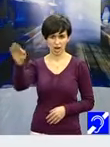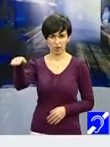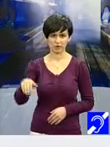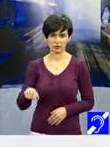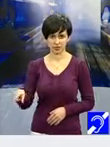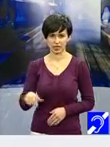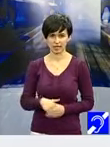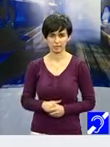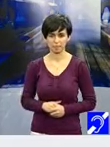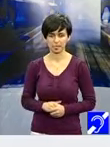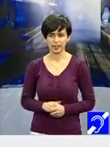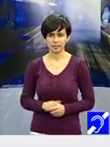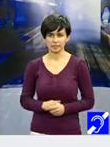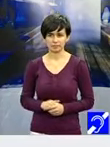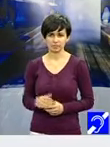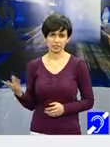I-a întrebat. Păi,